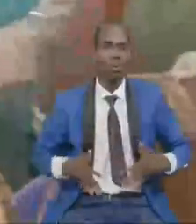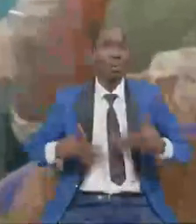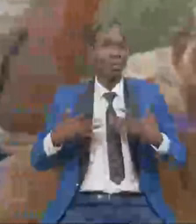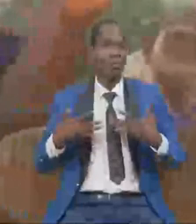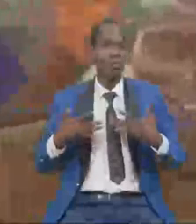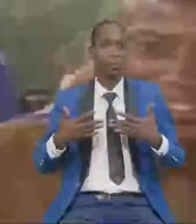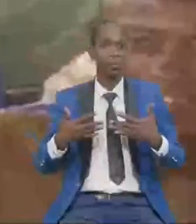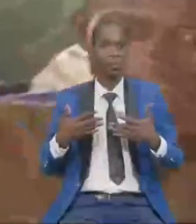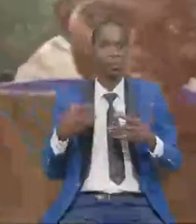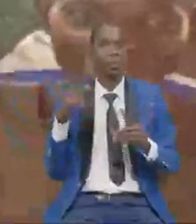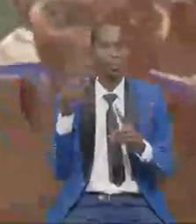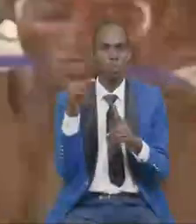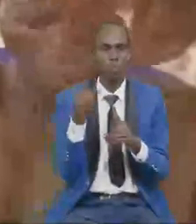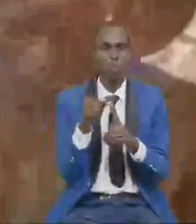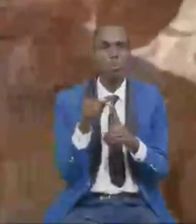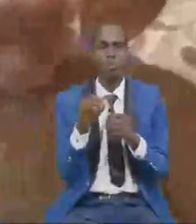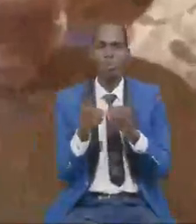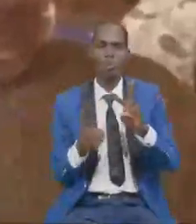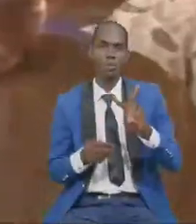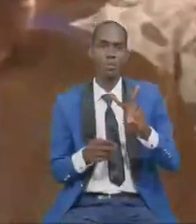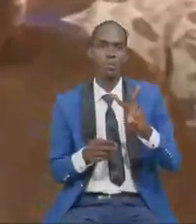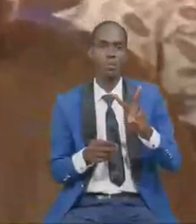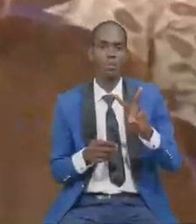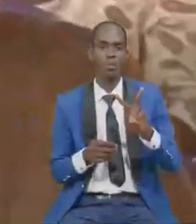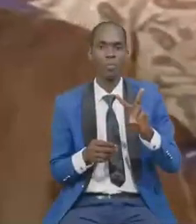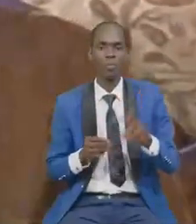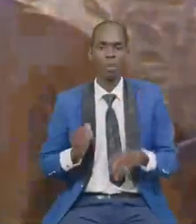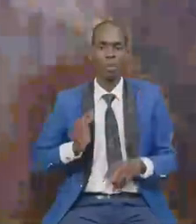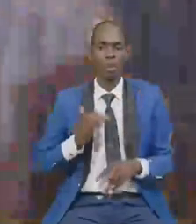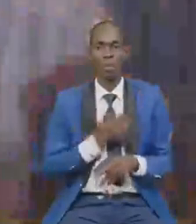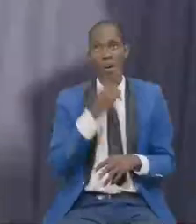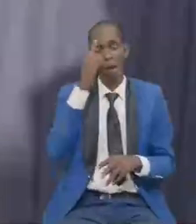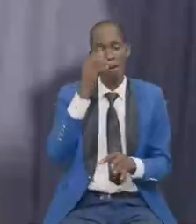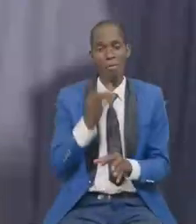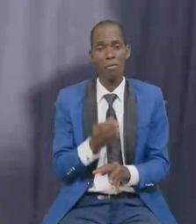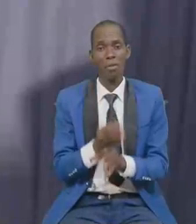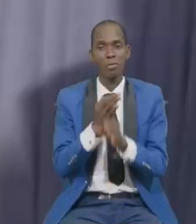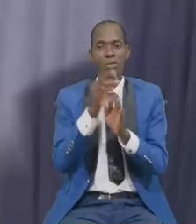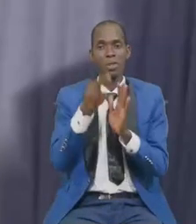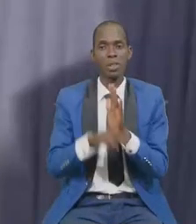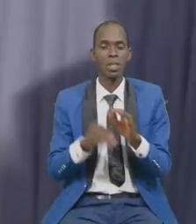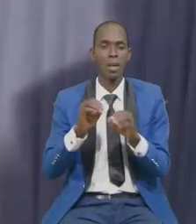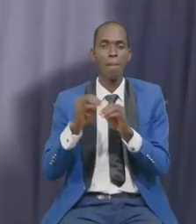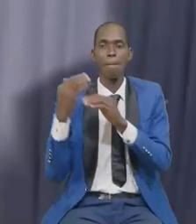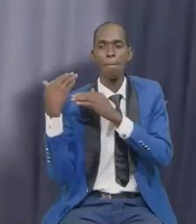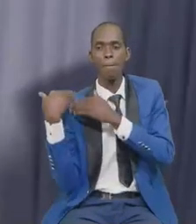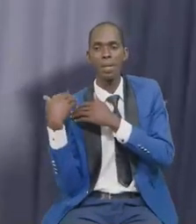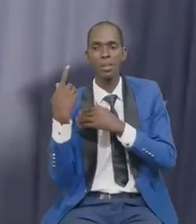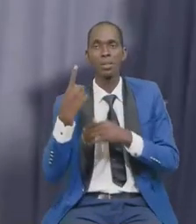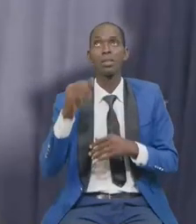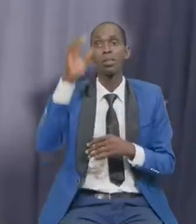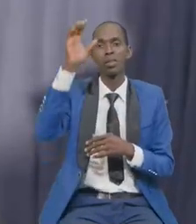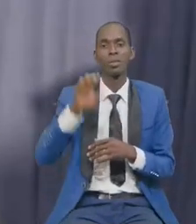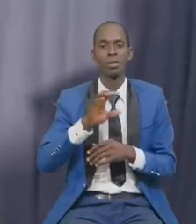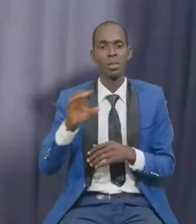Deuxième point maintenant. Notre fidélité en portant la croix. Notre